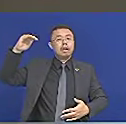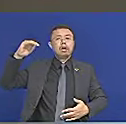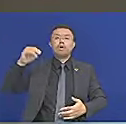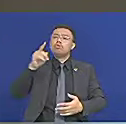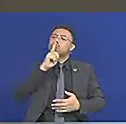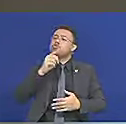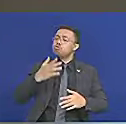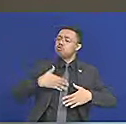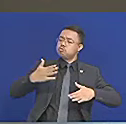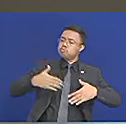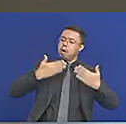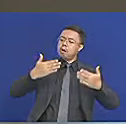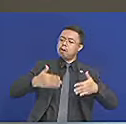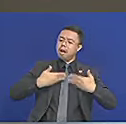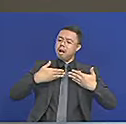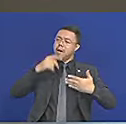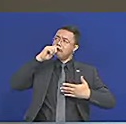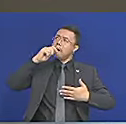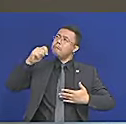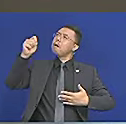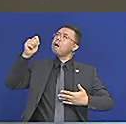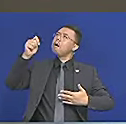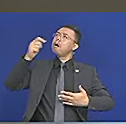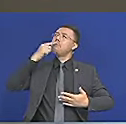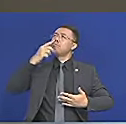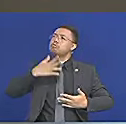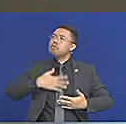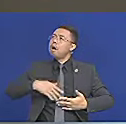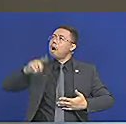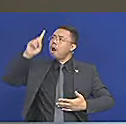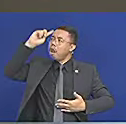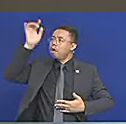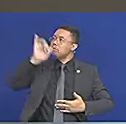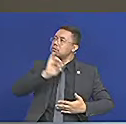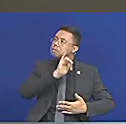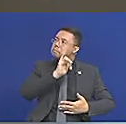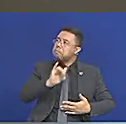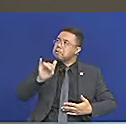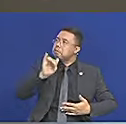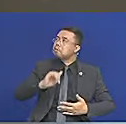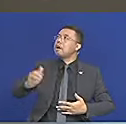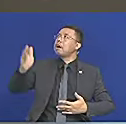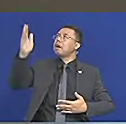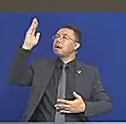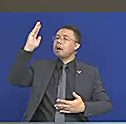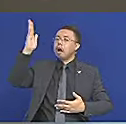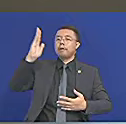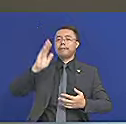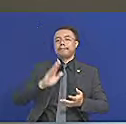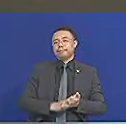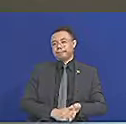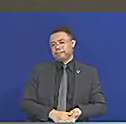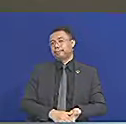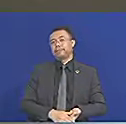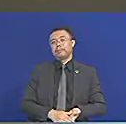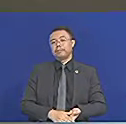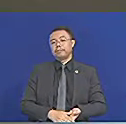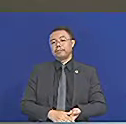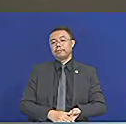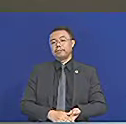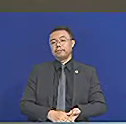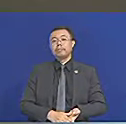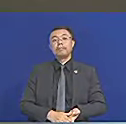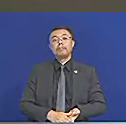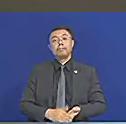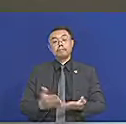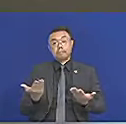Sungguh ku bangga Bapa punya Allah seperti engkau. Wah.